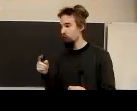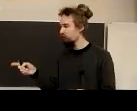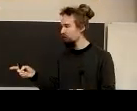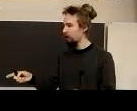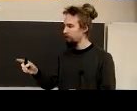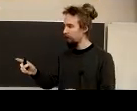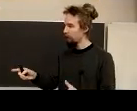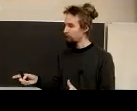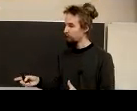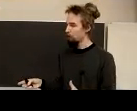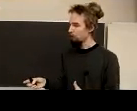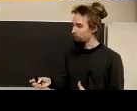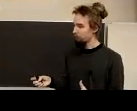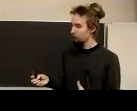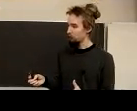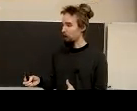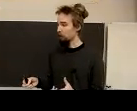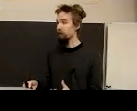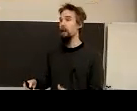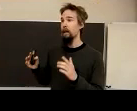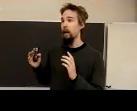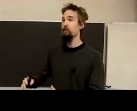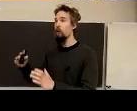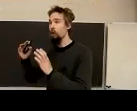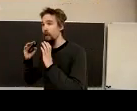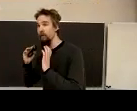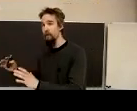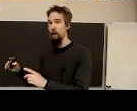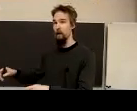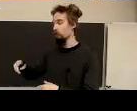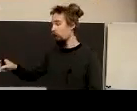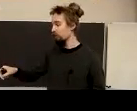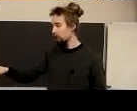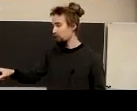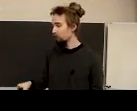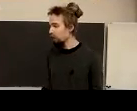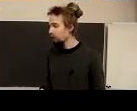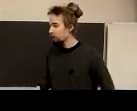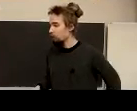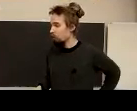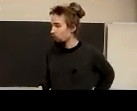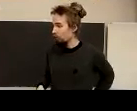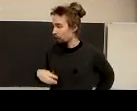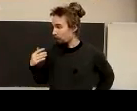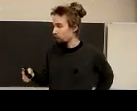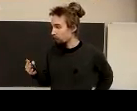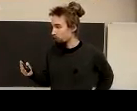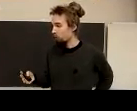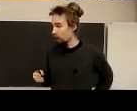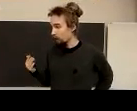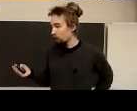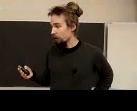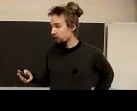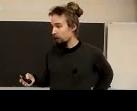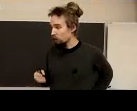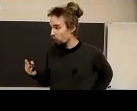siinä on kyse siitä, että ne niin kuin parantaa sitä tietyssä kontekstissa, että jos on läsnä tämmöistä niin kuin vaikka